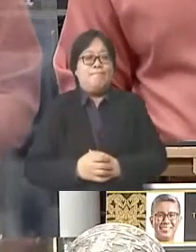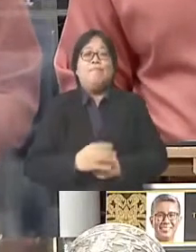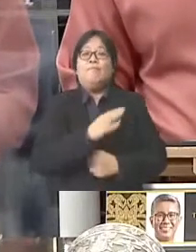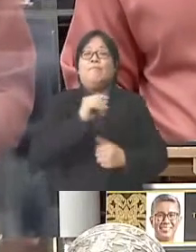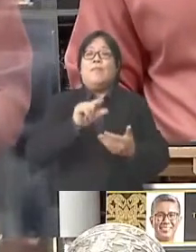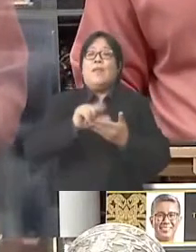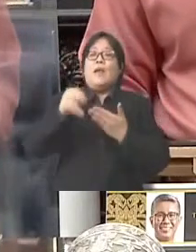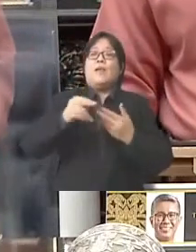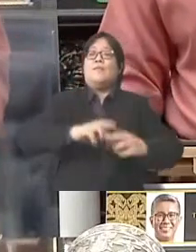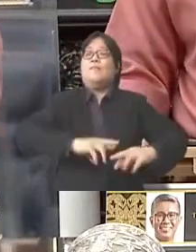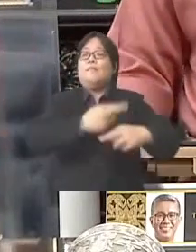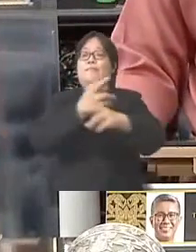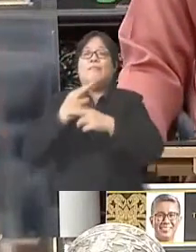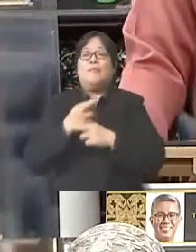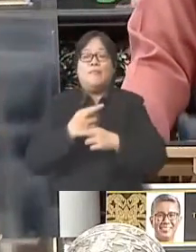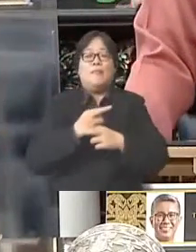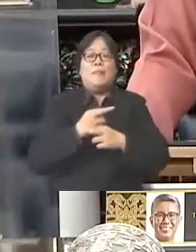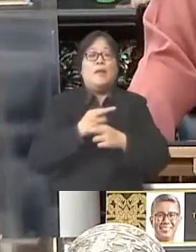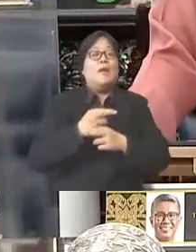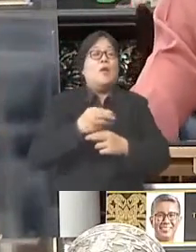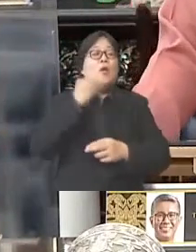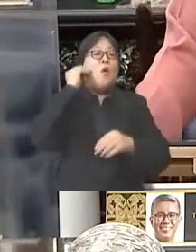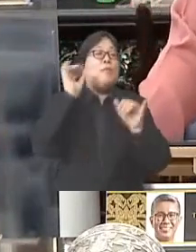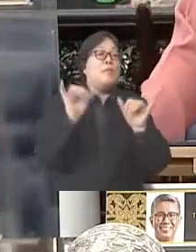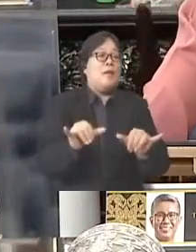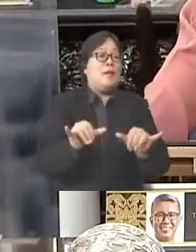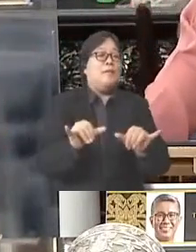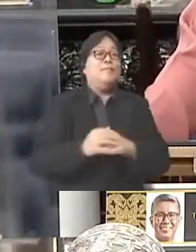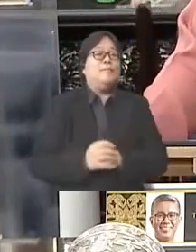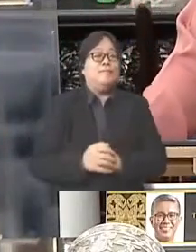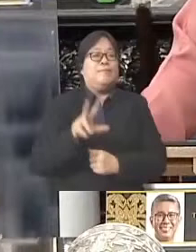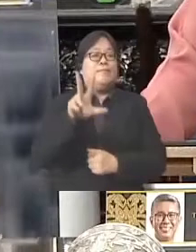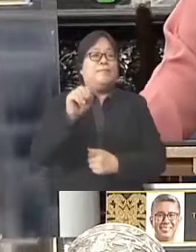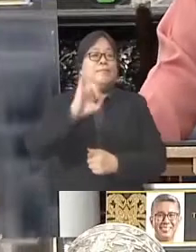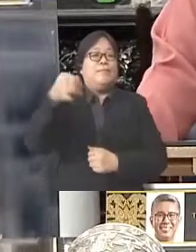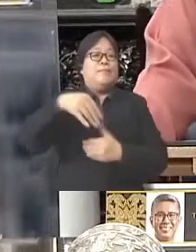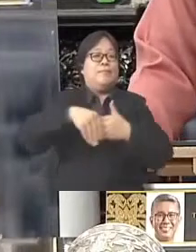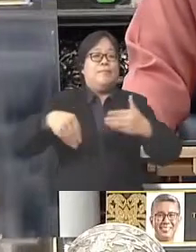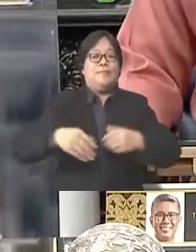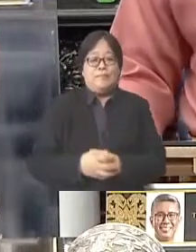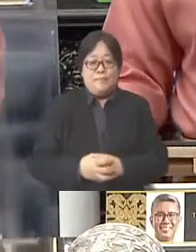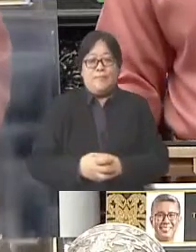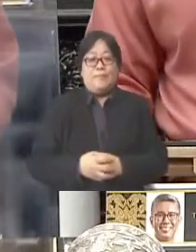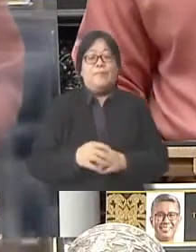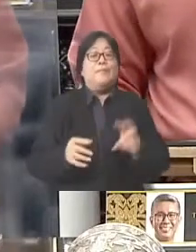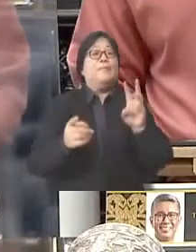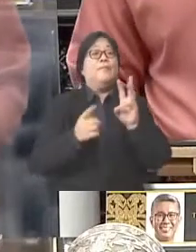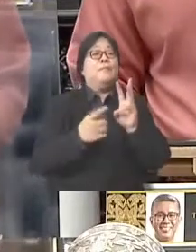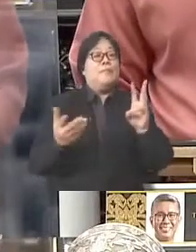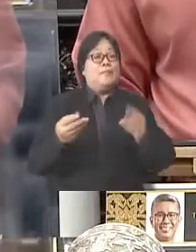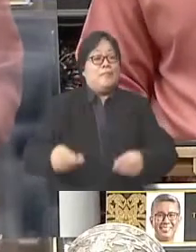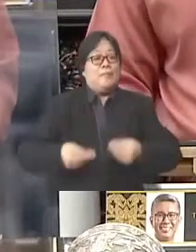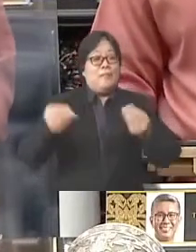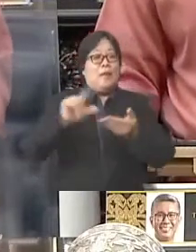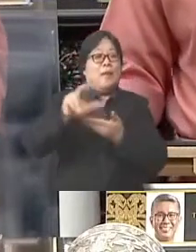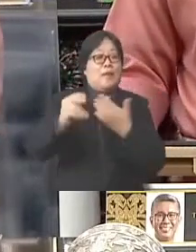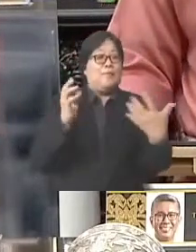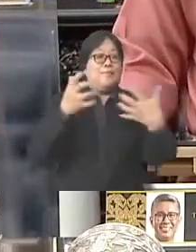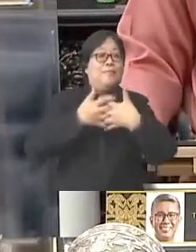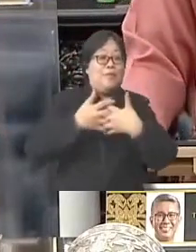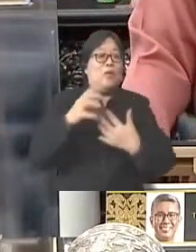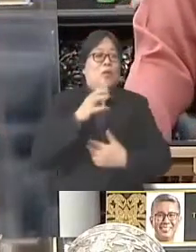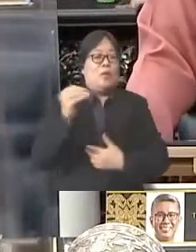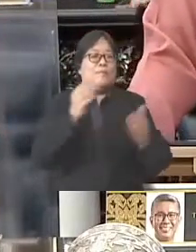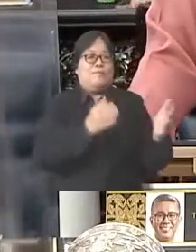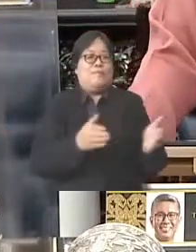segeran perbaikan kepada pemilik inap Desa berdaftar dengan pelukan 30juta lengket keenam pemberian dengan padanan